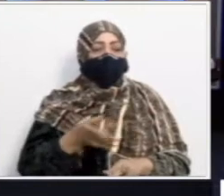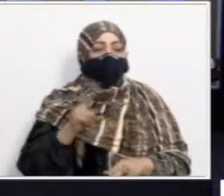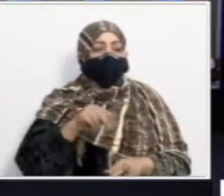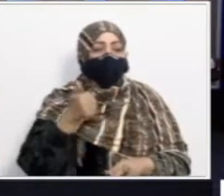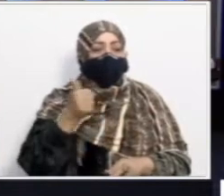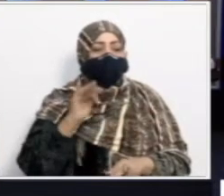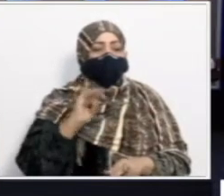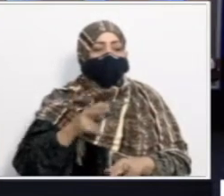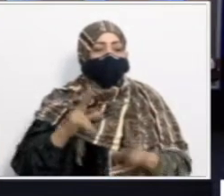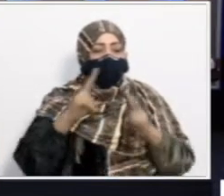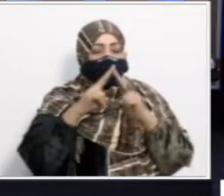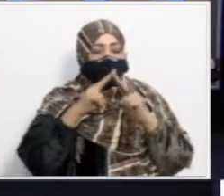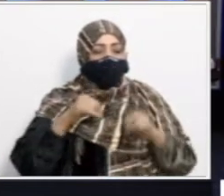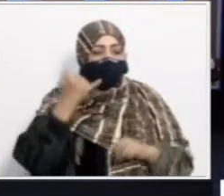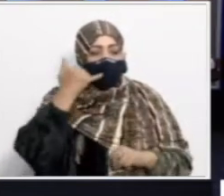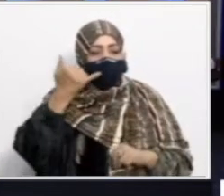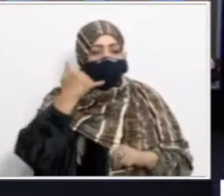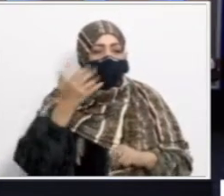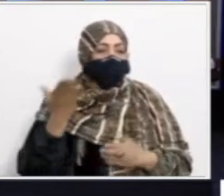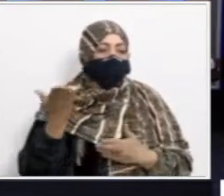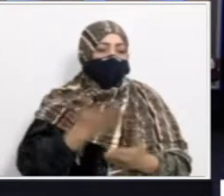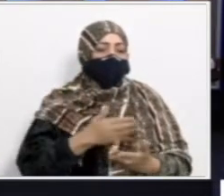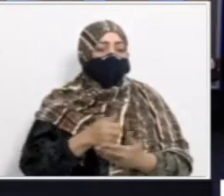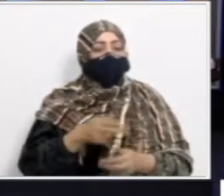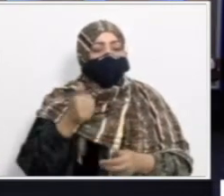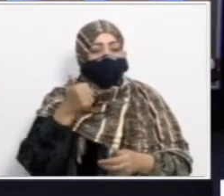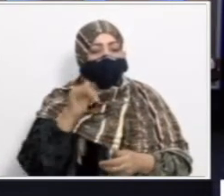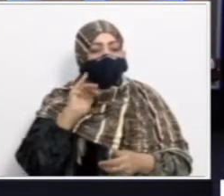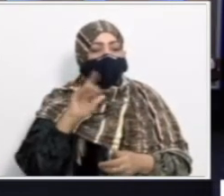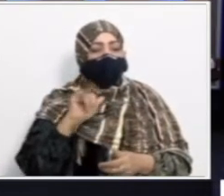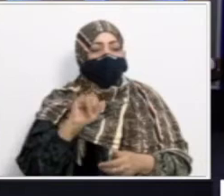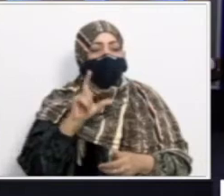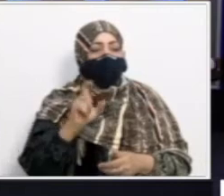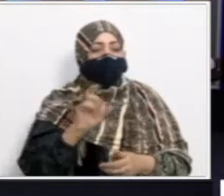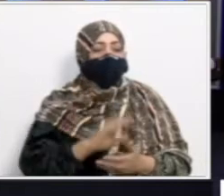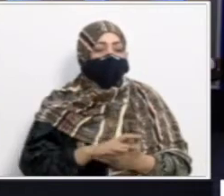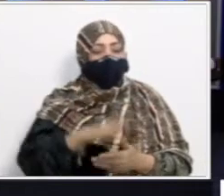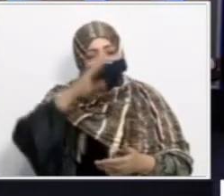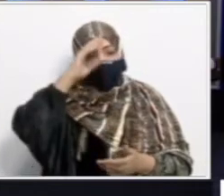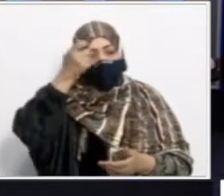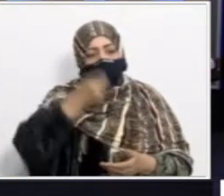ايوه نعم يا اخ احمد. السلام عليكم. وعليكم السلام ورحمة الله.